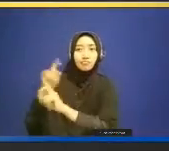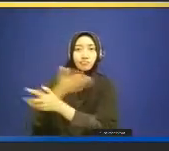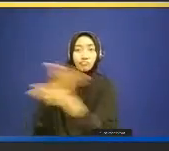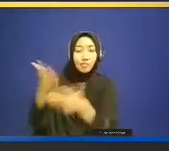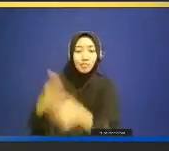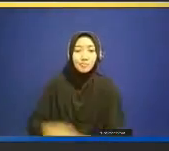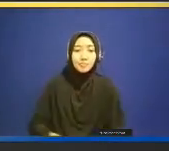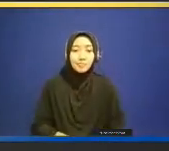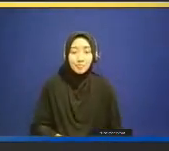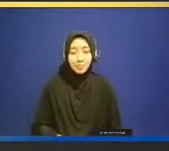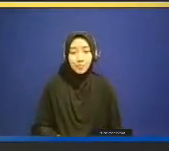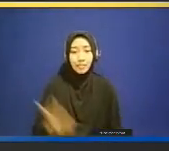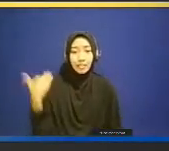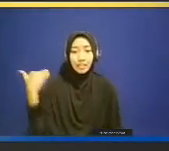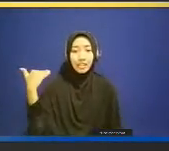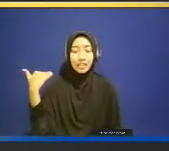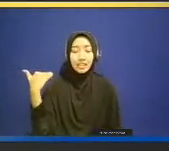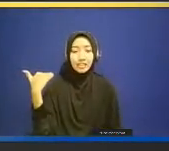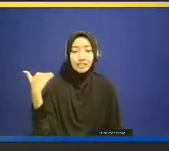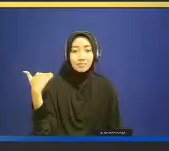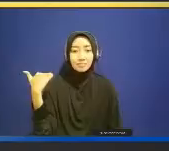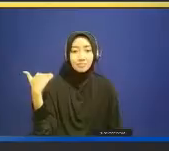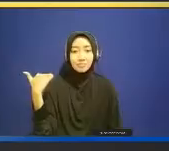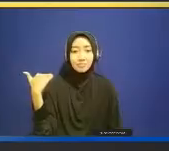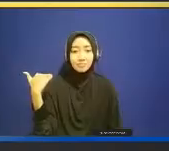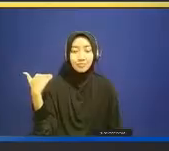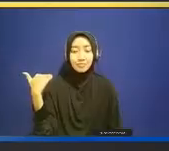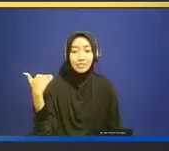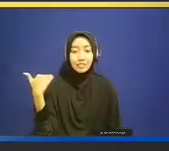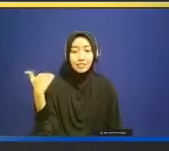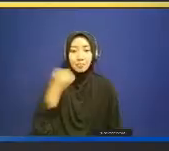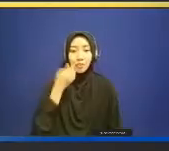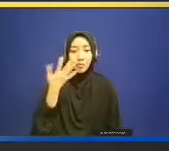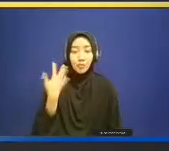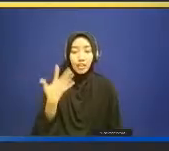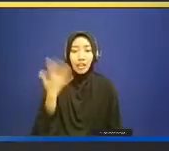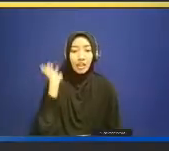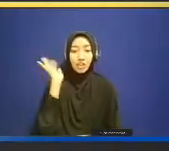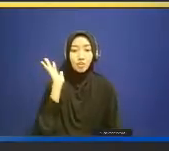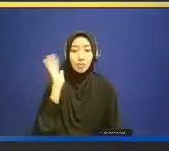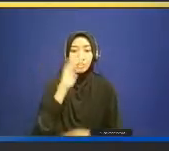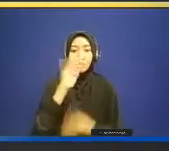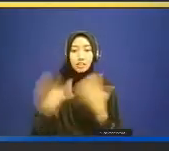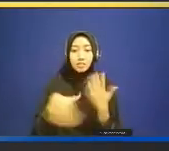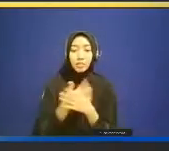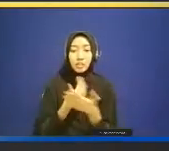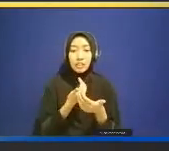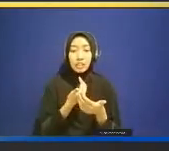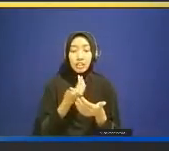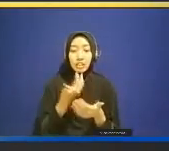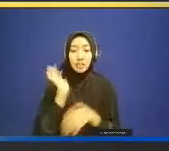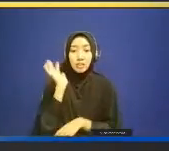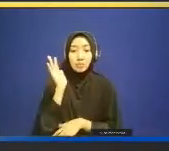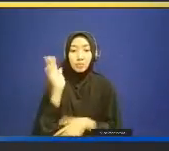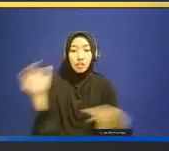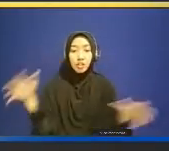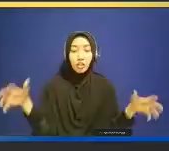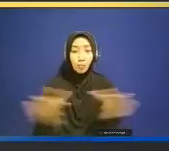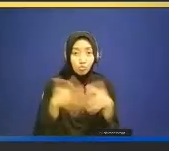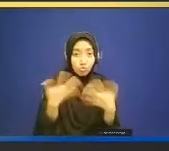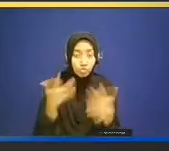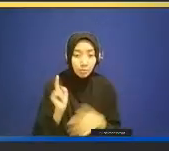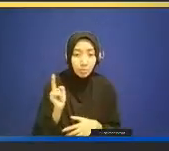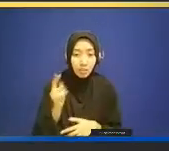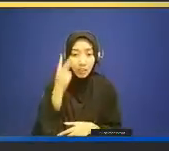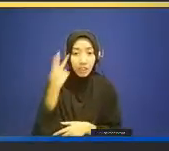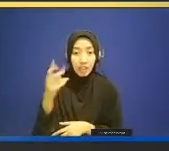tadi saya juga sudah Hai sampaikan bahwa narasumber Ini sebenarnya sudah narasumber sudah semuanya hadir ya Di sini karena saya enggak bisa